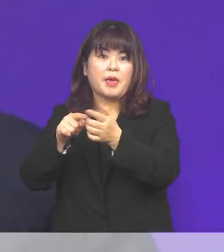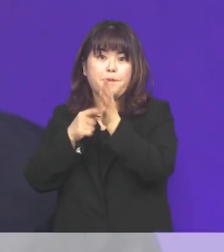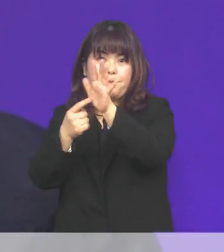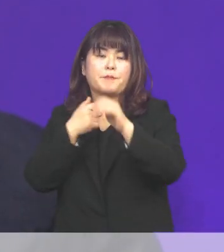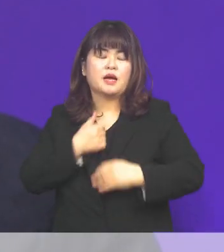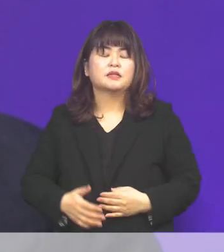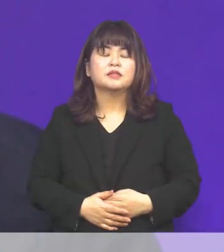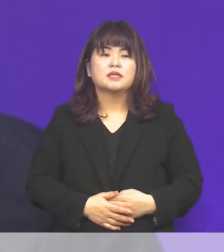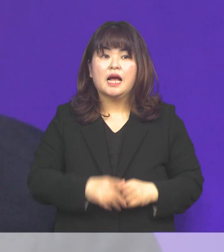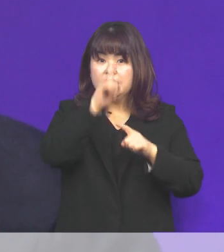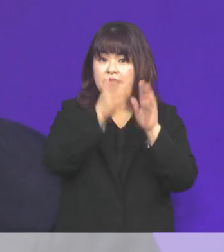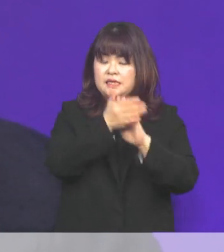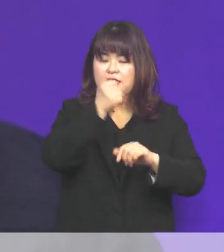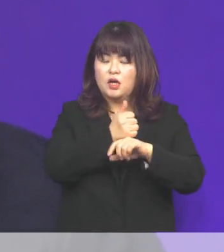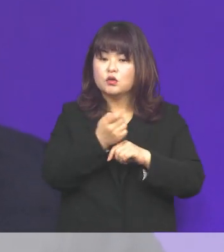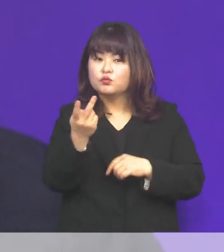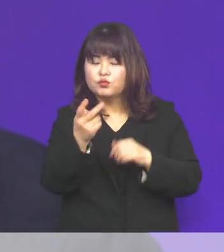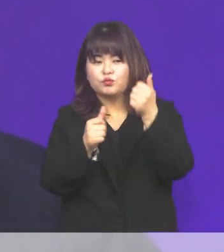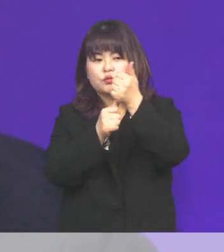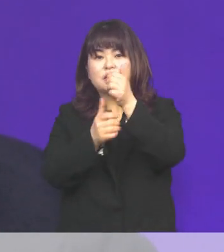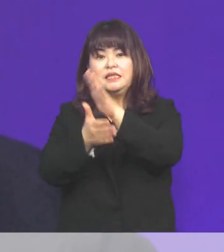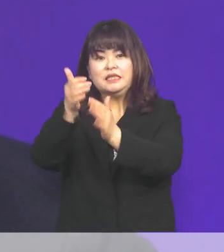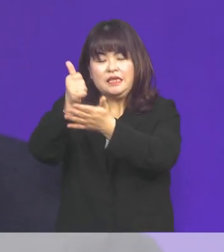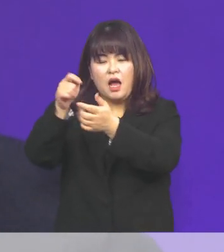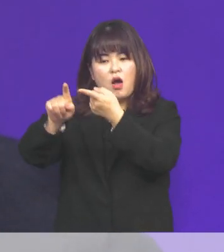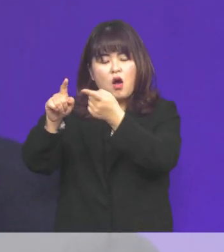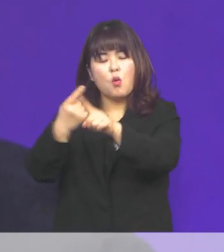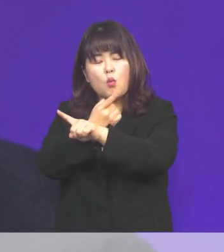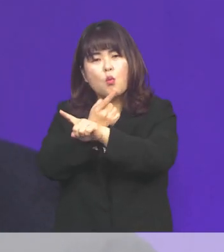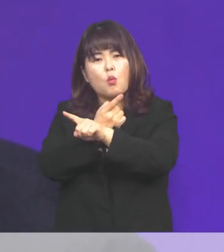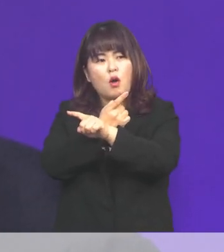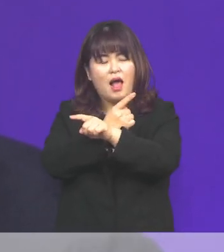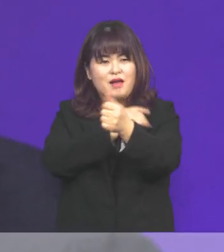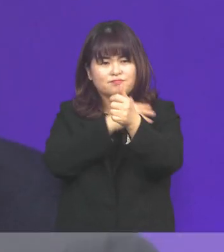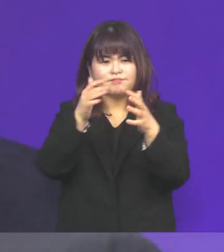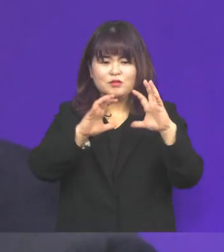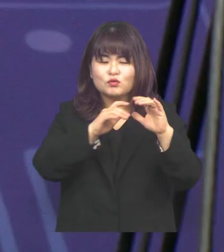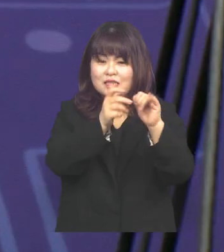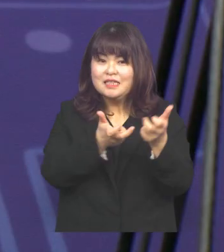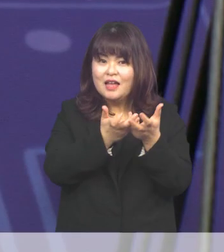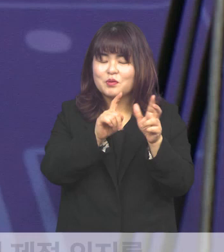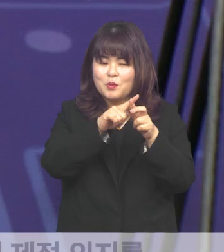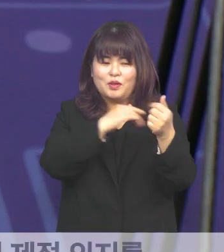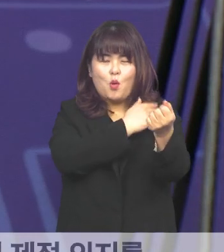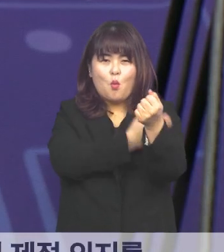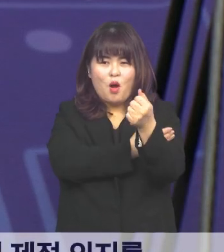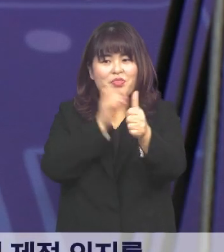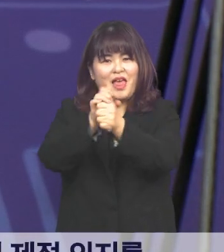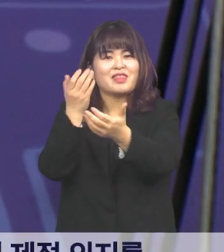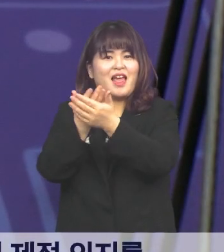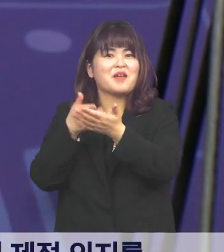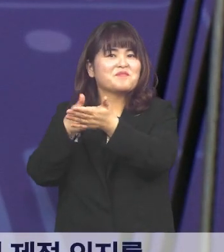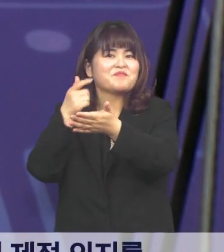이에 이 시장은 도 부지사에게 지방산단 심의 권한을 특례시에 이양할 것을 요청했습니다. 특례시